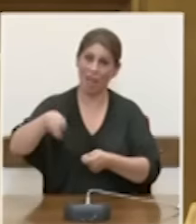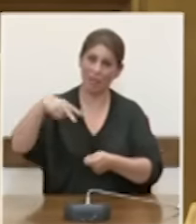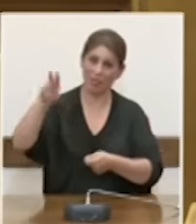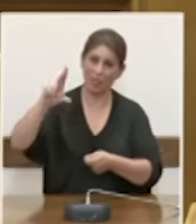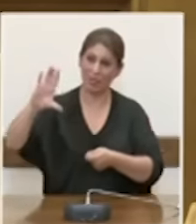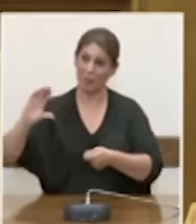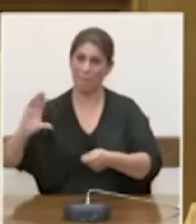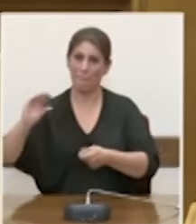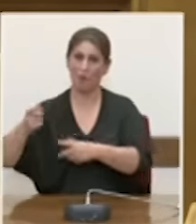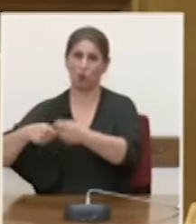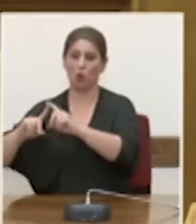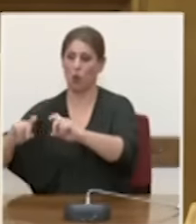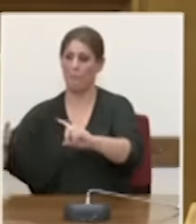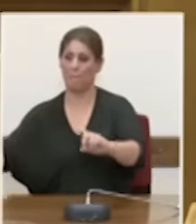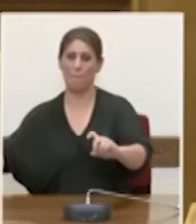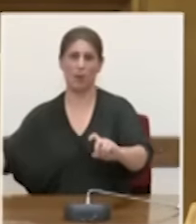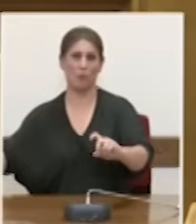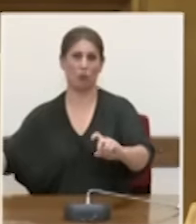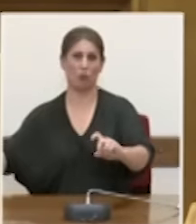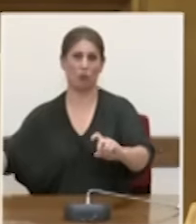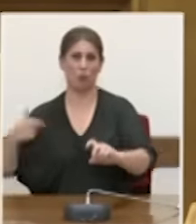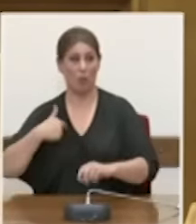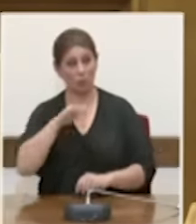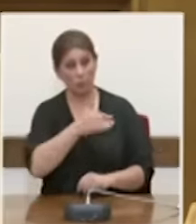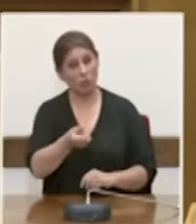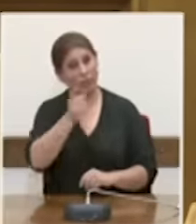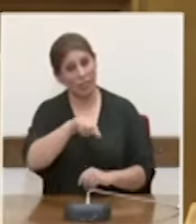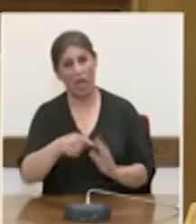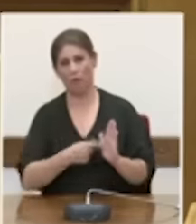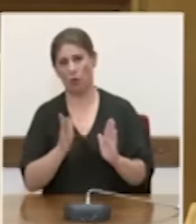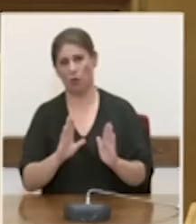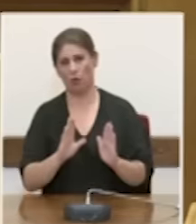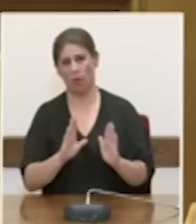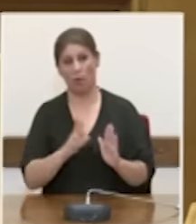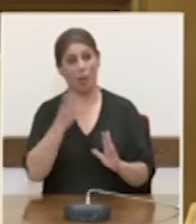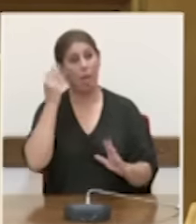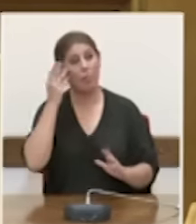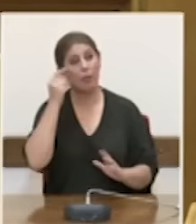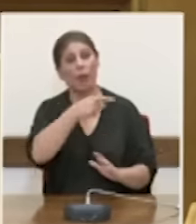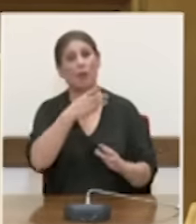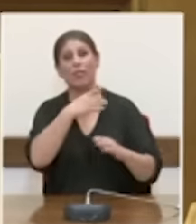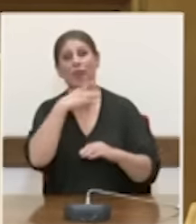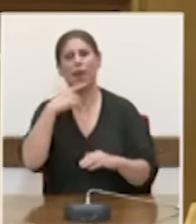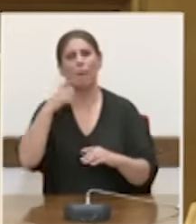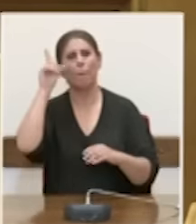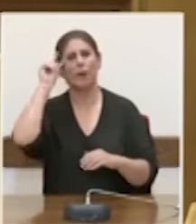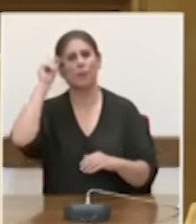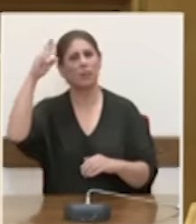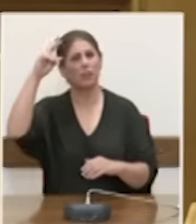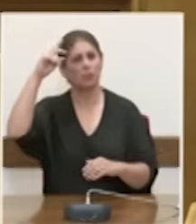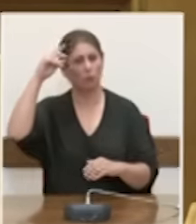των εμπορευμάτων. Σας ρώτησα κι άλλη φορά, δεν σας τα μάθαν αυτά στο Χάρβαρντ.